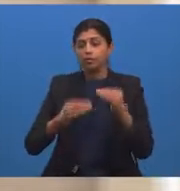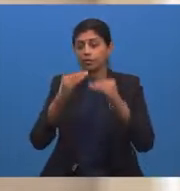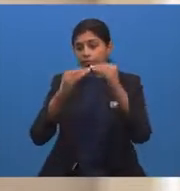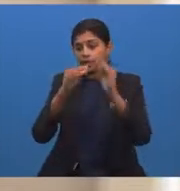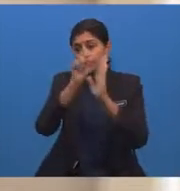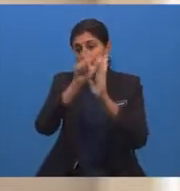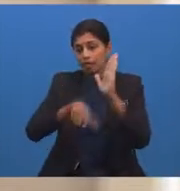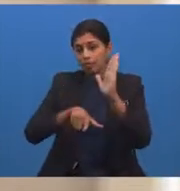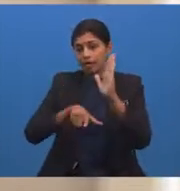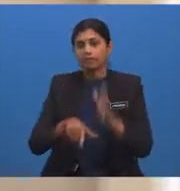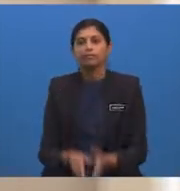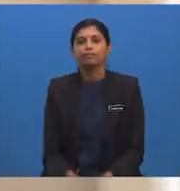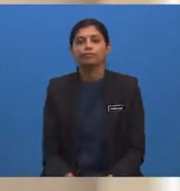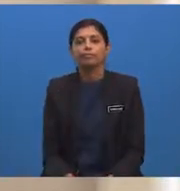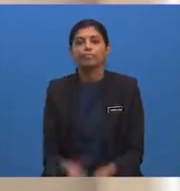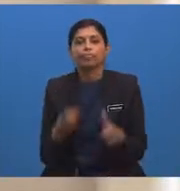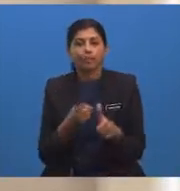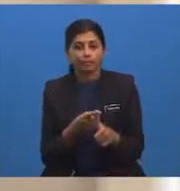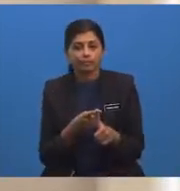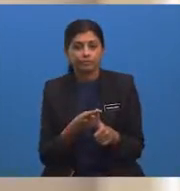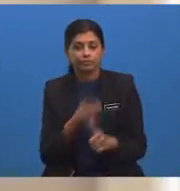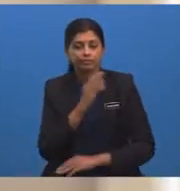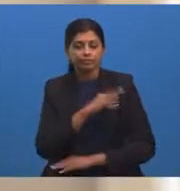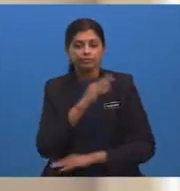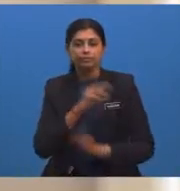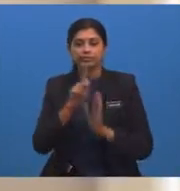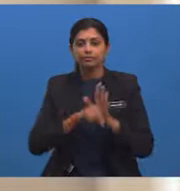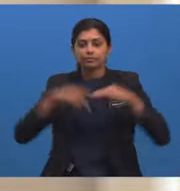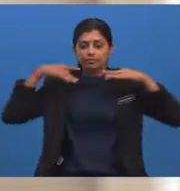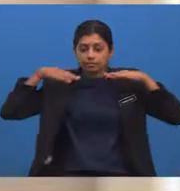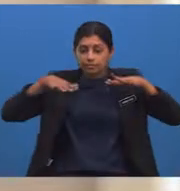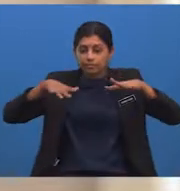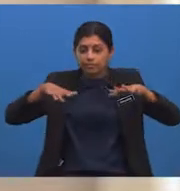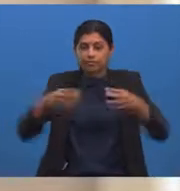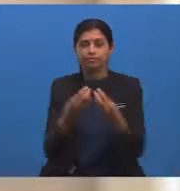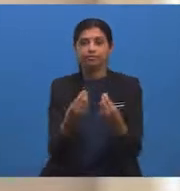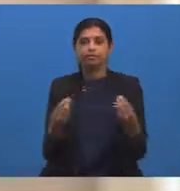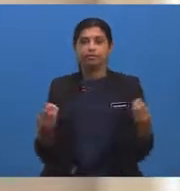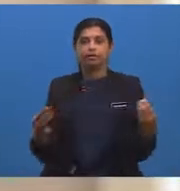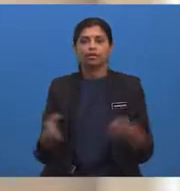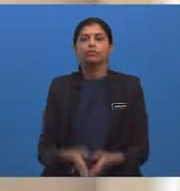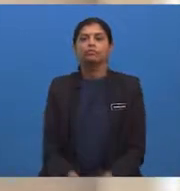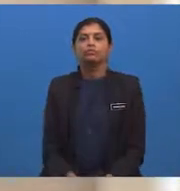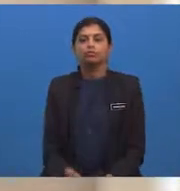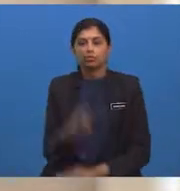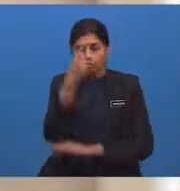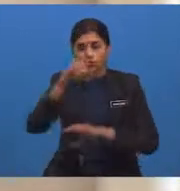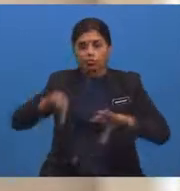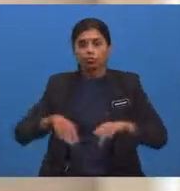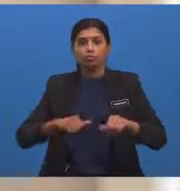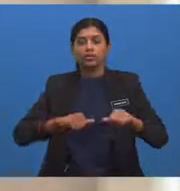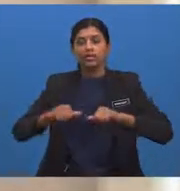Bagi langkah pertama, iaitu memanfaatkan kesuburan tanah dengan tujuan untuk menjalankan aktiviti